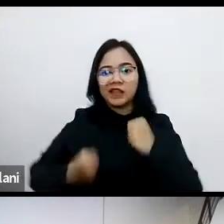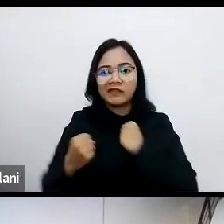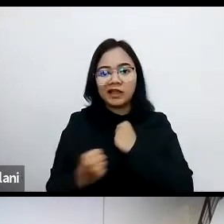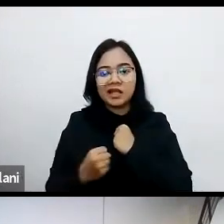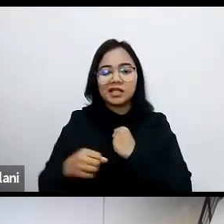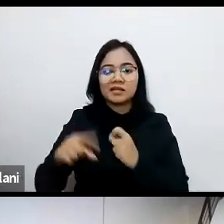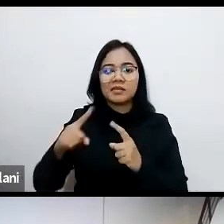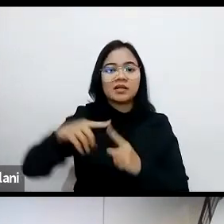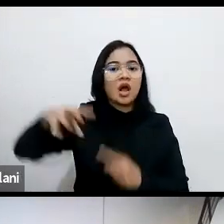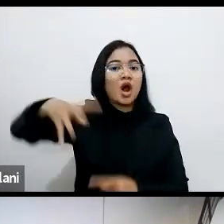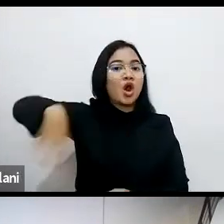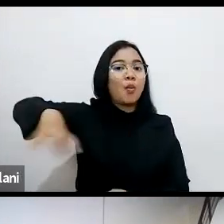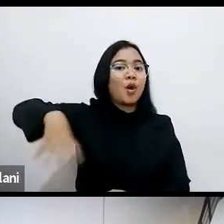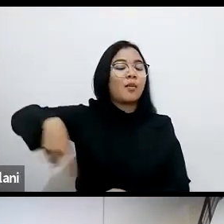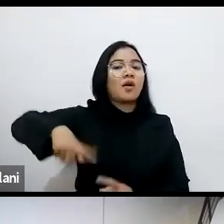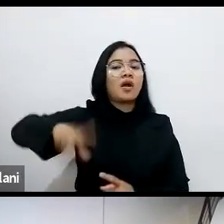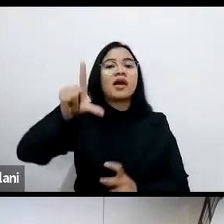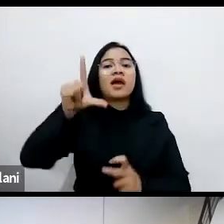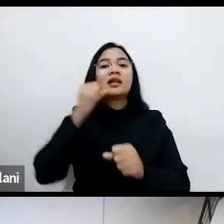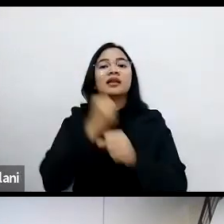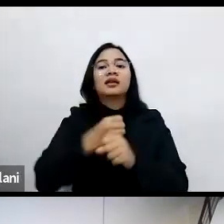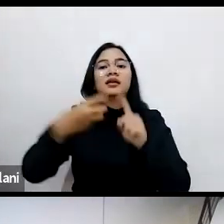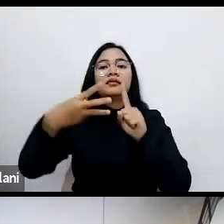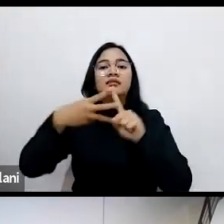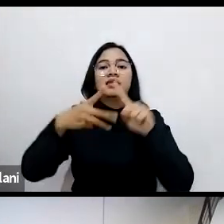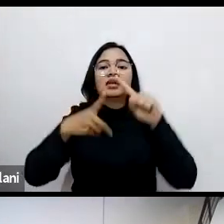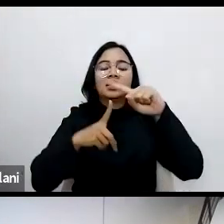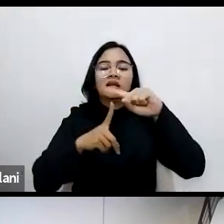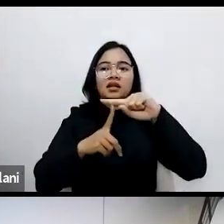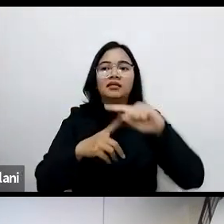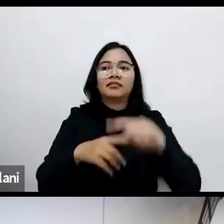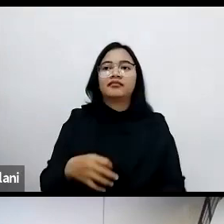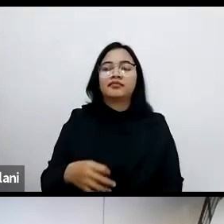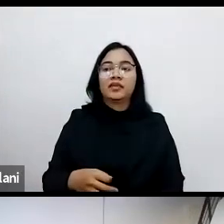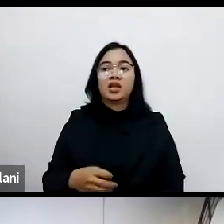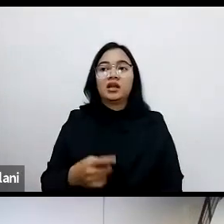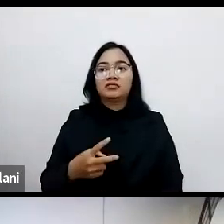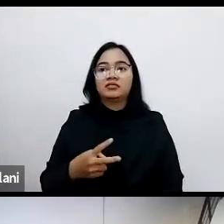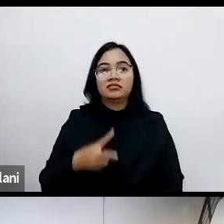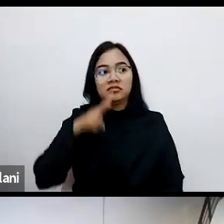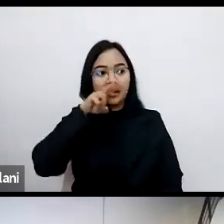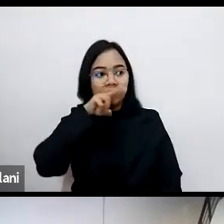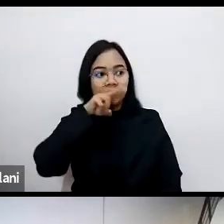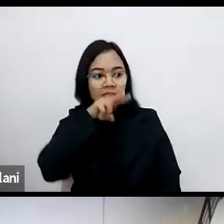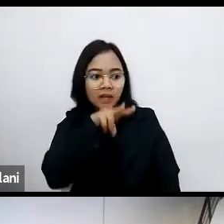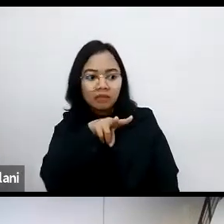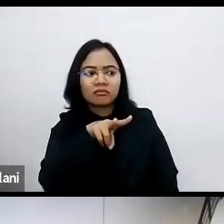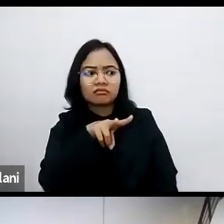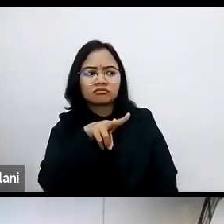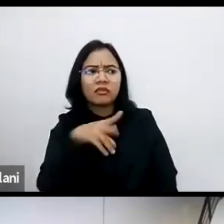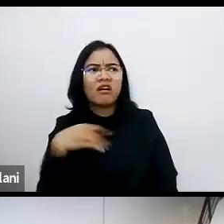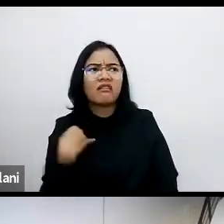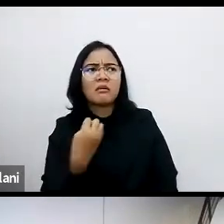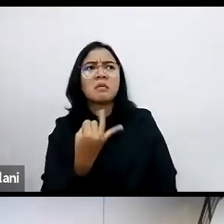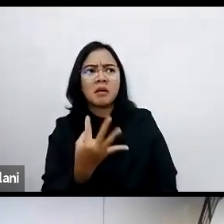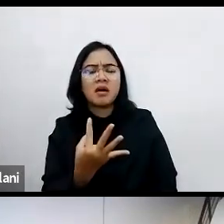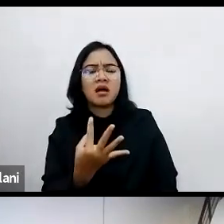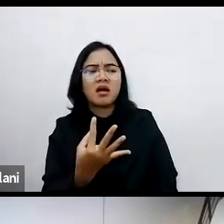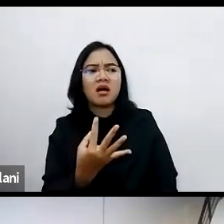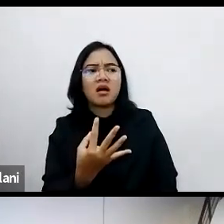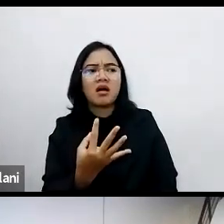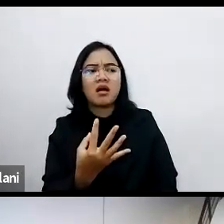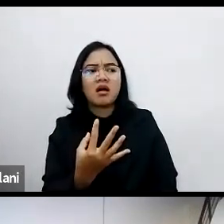LGBT di kampus. Nah, dalam kenyataannya saya menemui bahwa beberapa mahasiswa yang orientasi